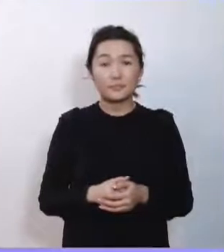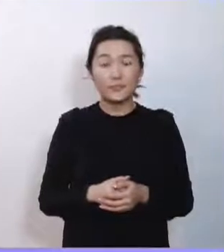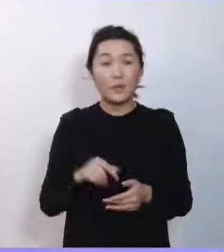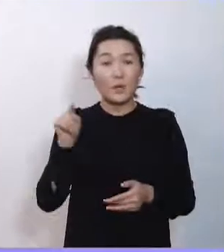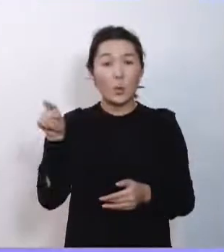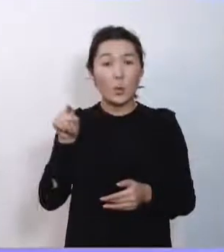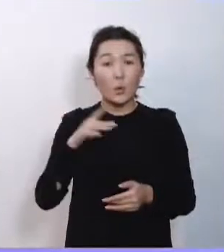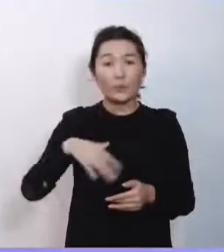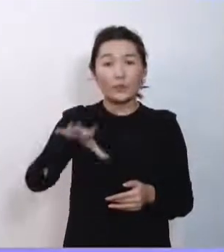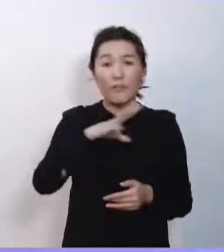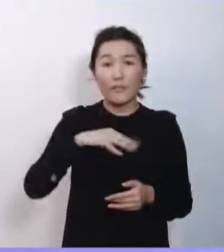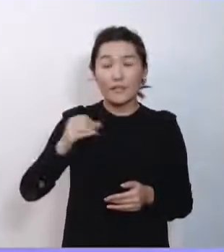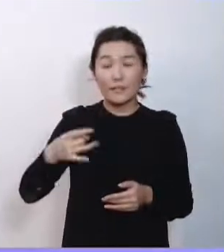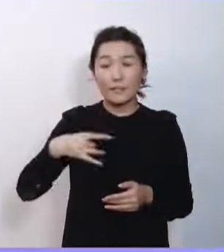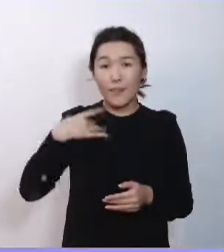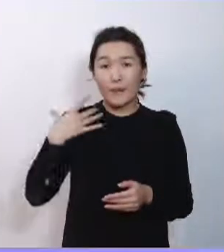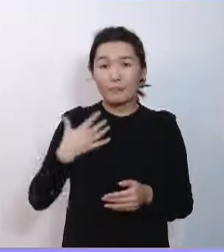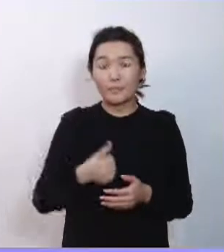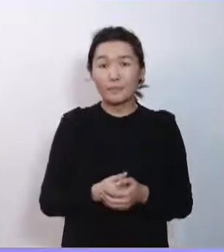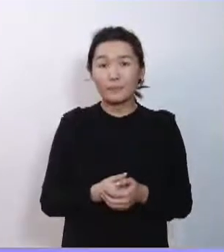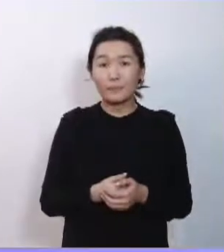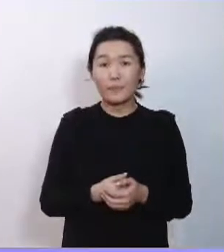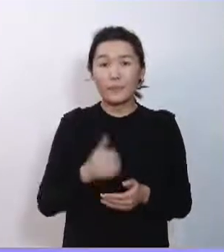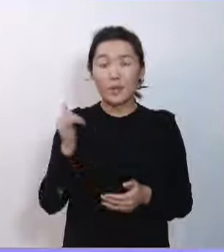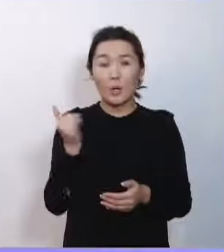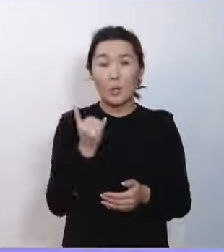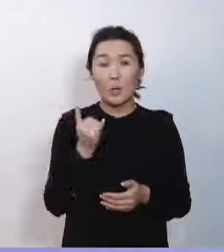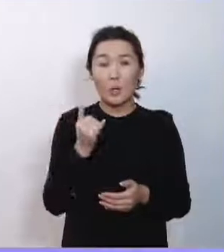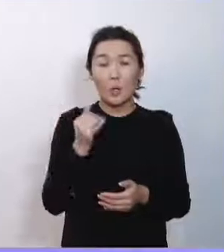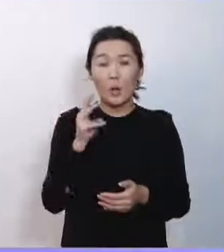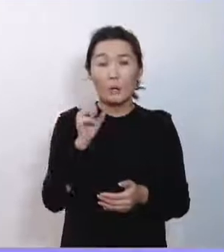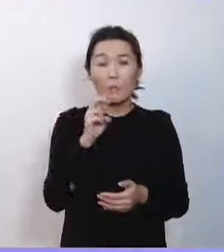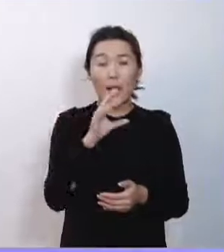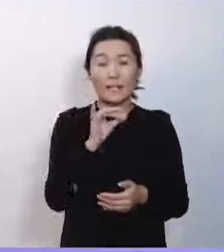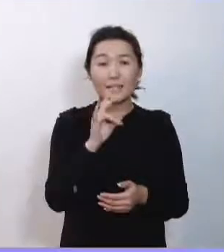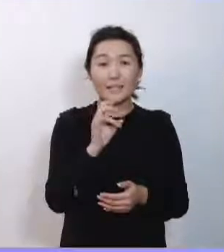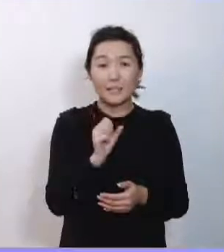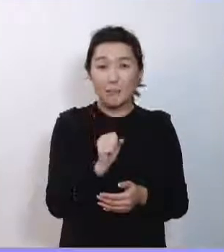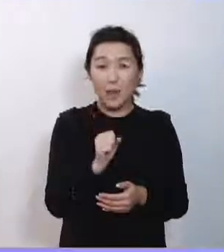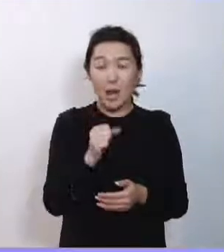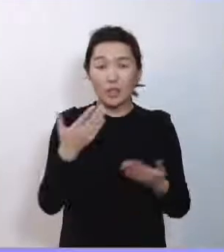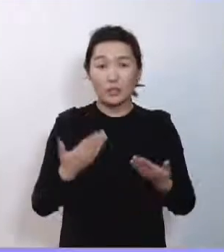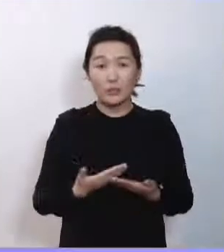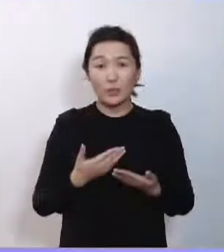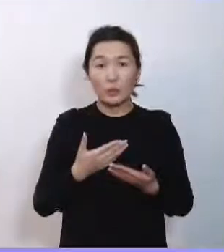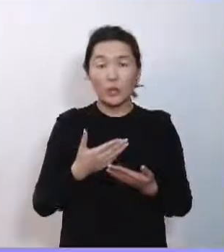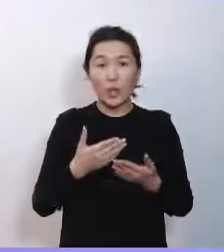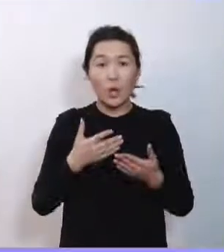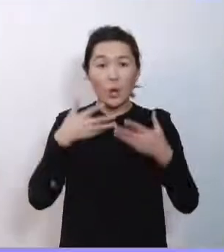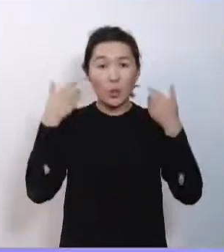Он весь белый. У Максима живет кот Барсик.